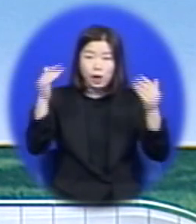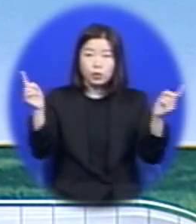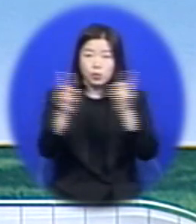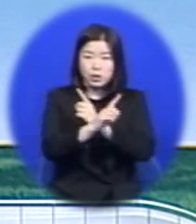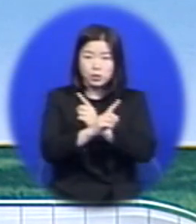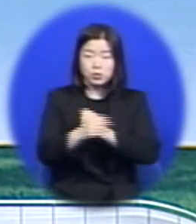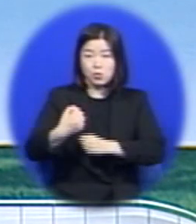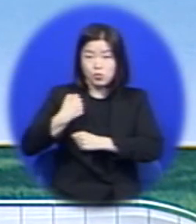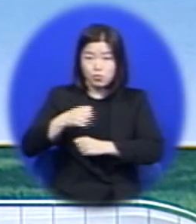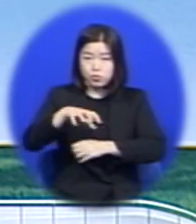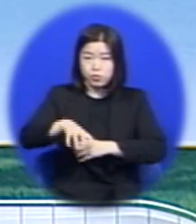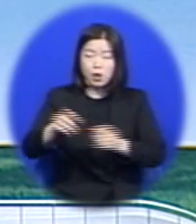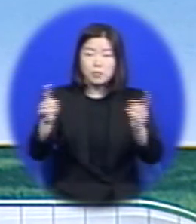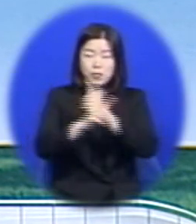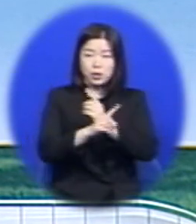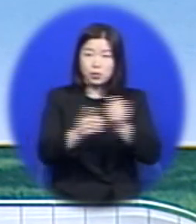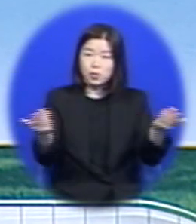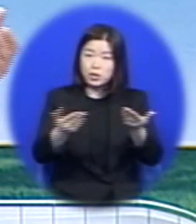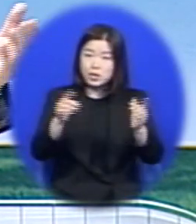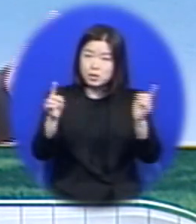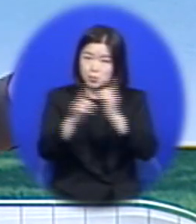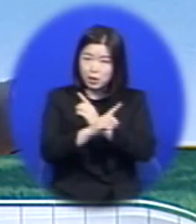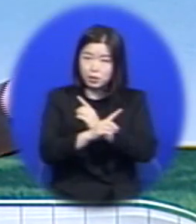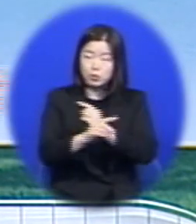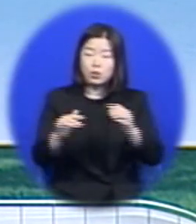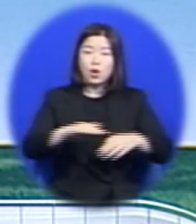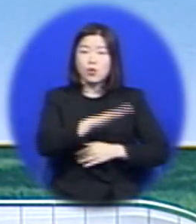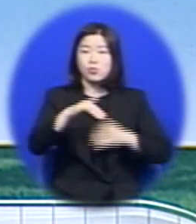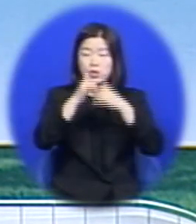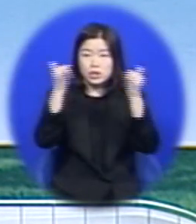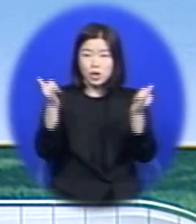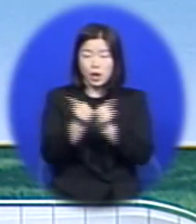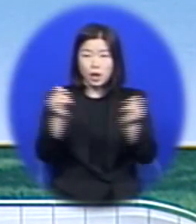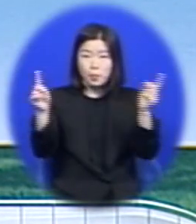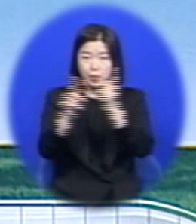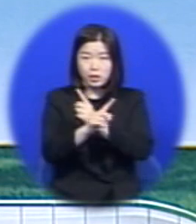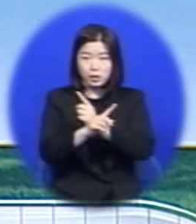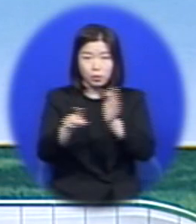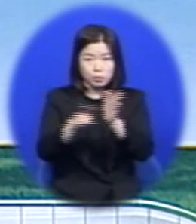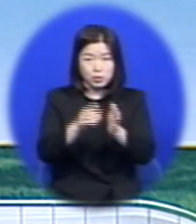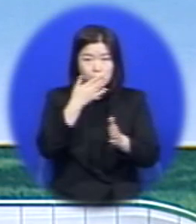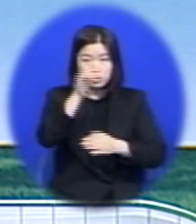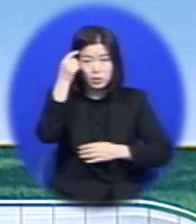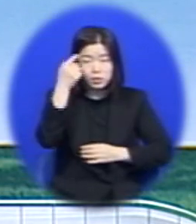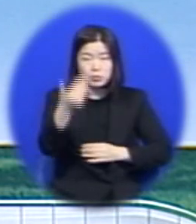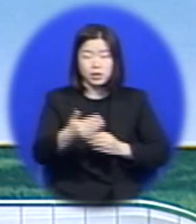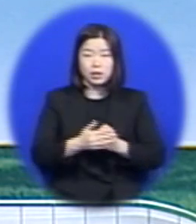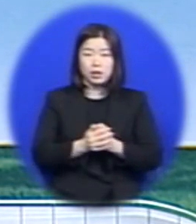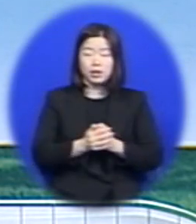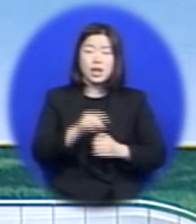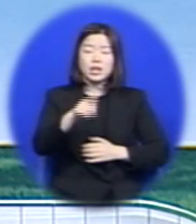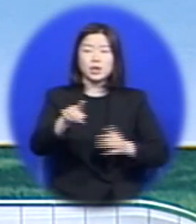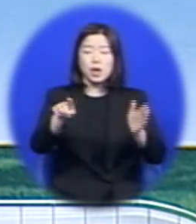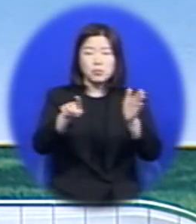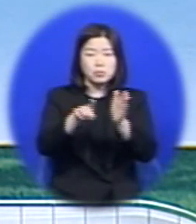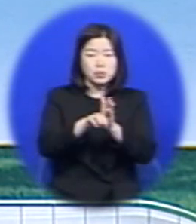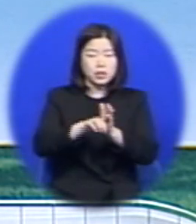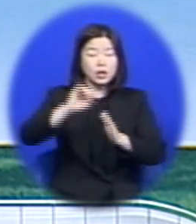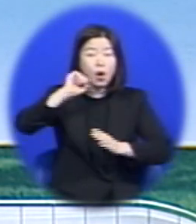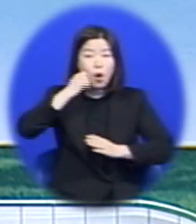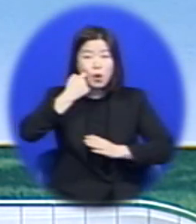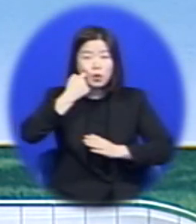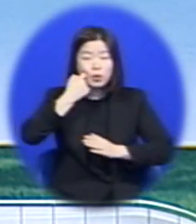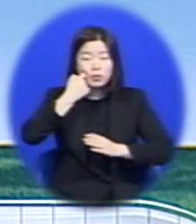변화되고 직장이 변화되고 우리 사회가 변화될 것이라고 믿어집니까? 그게 안 믿어지는 경우가 왜